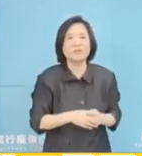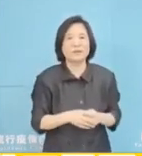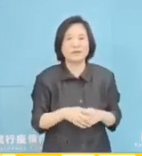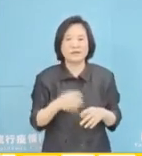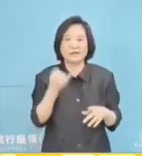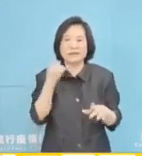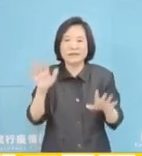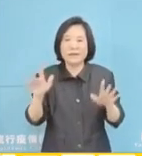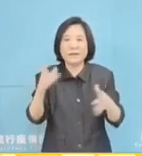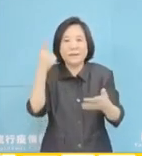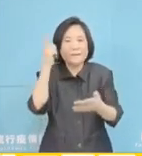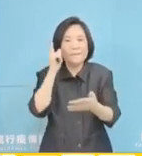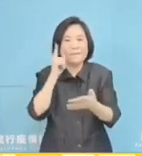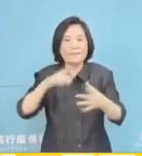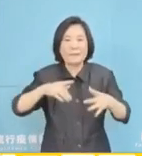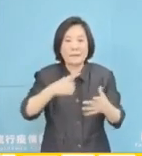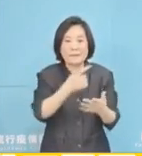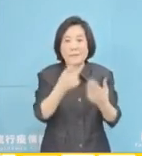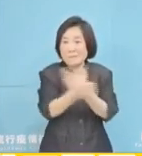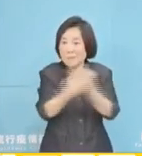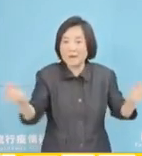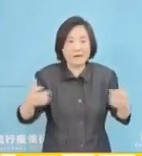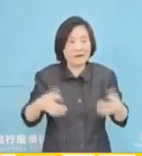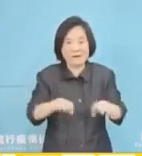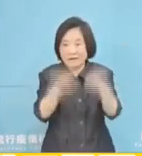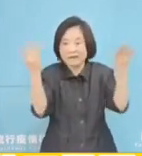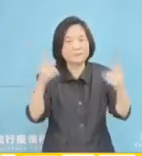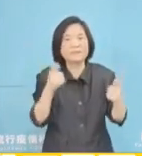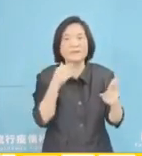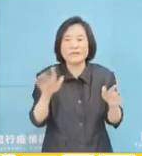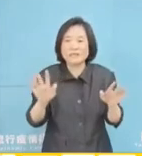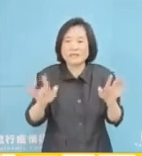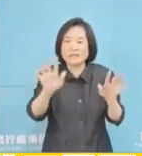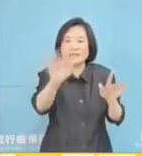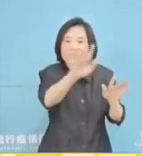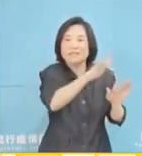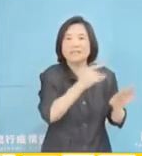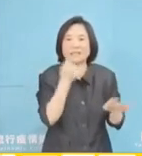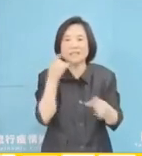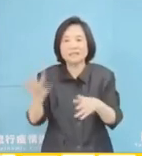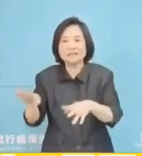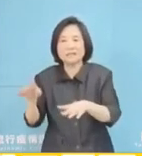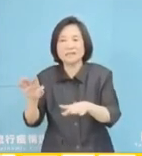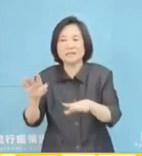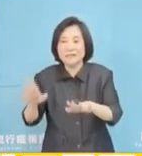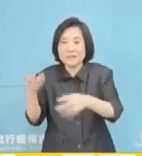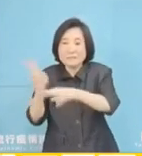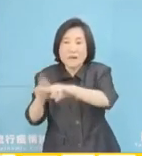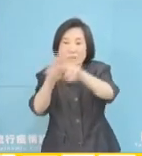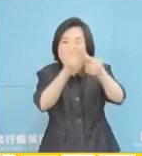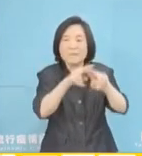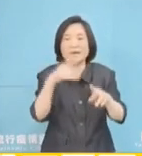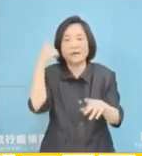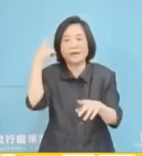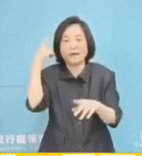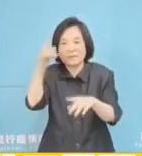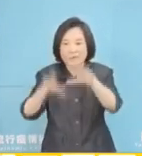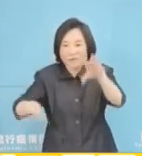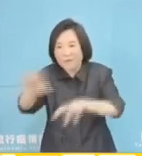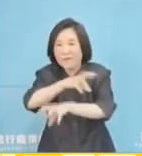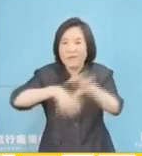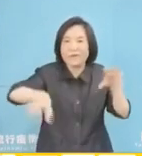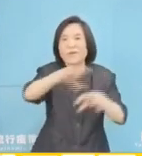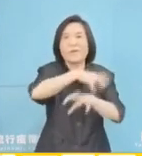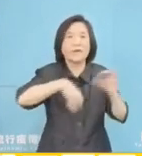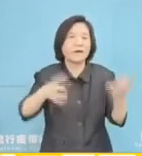是先每天停四分之一这样看，我们先看个两三天看效果怎么样。我还是相信台北市的市民